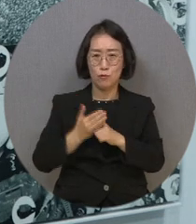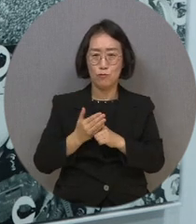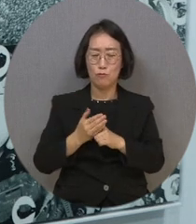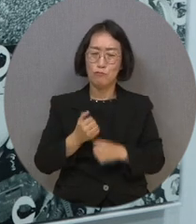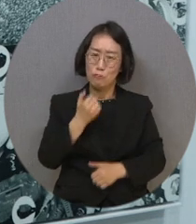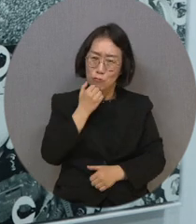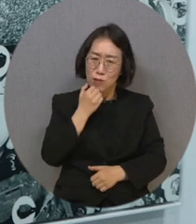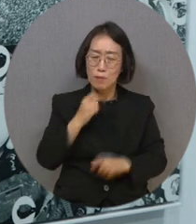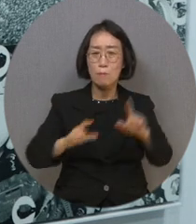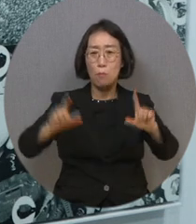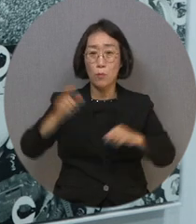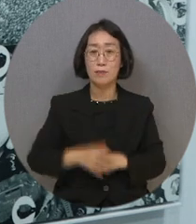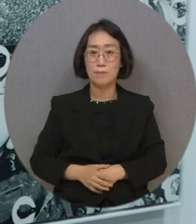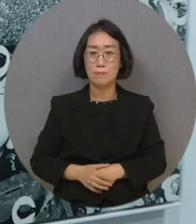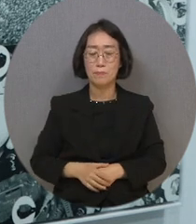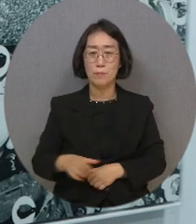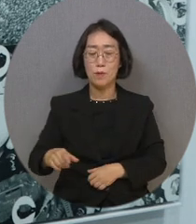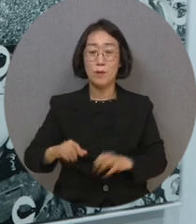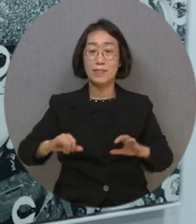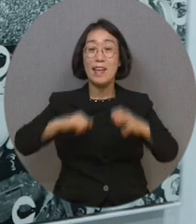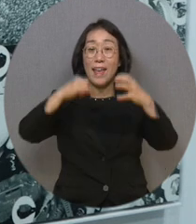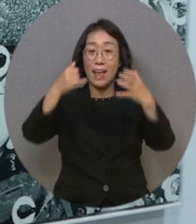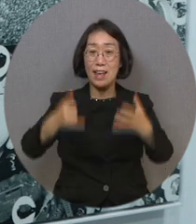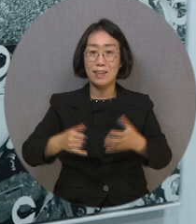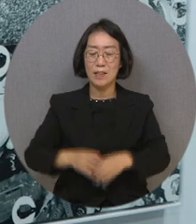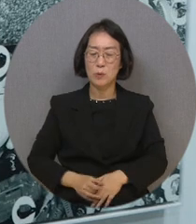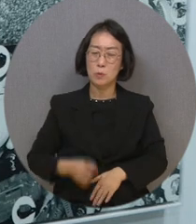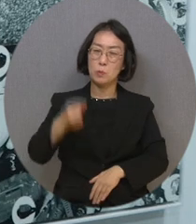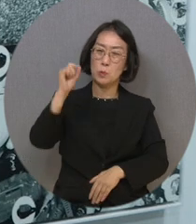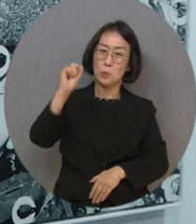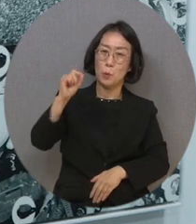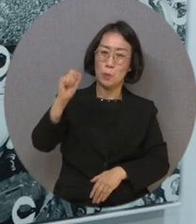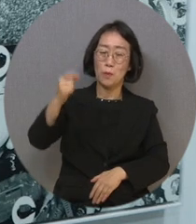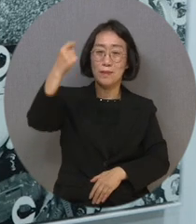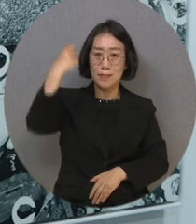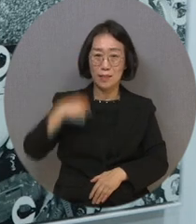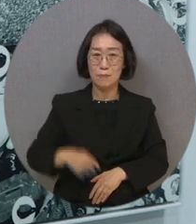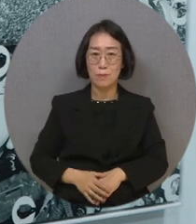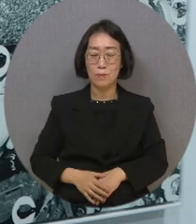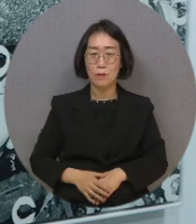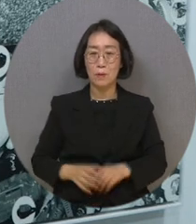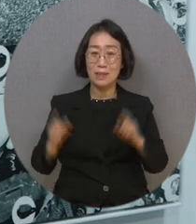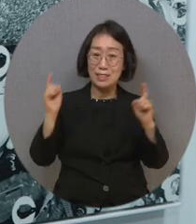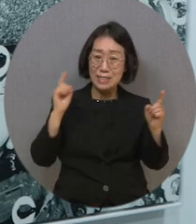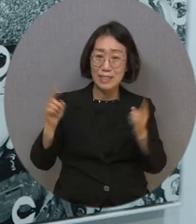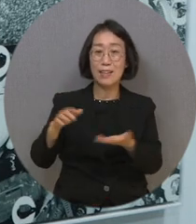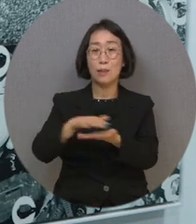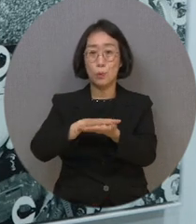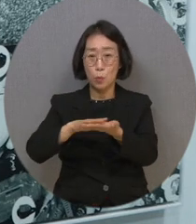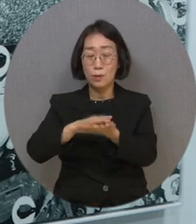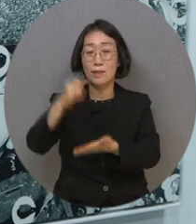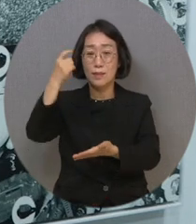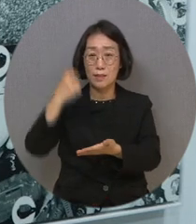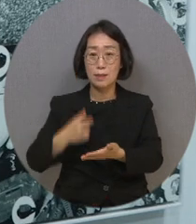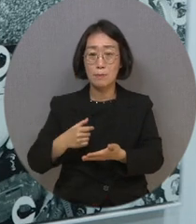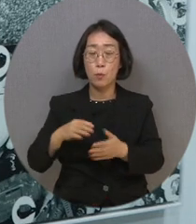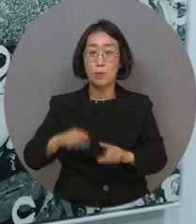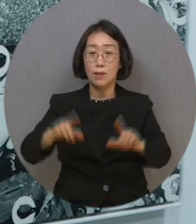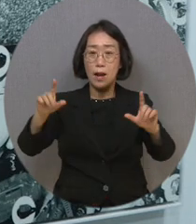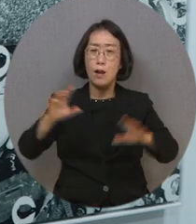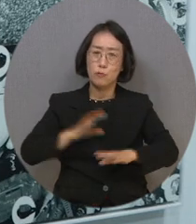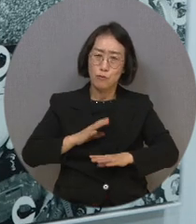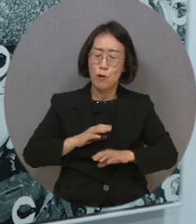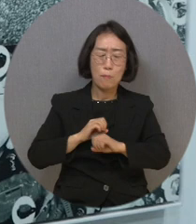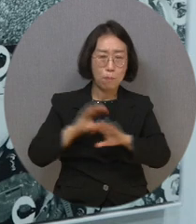우스꽝스러운 장난감의 등장은 세상을 약간은 조롱하듯 또는 장난스럽게 놀이하듯 현실의 두려움에서